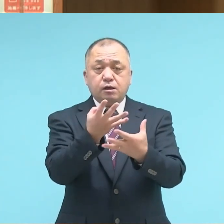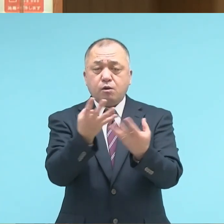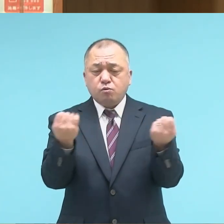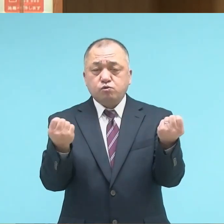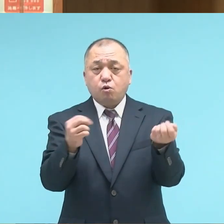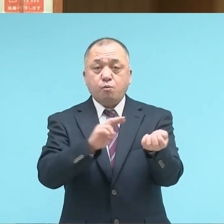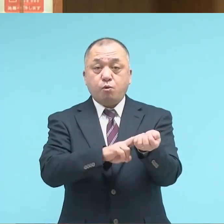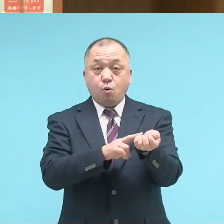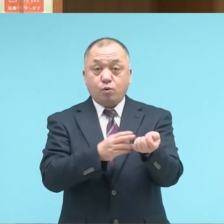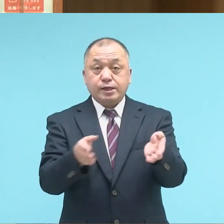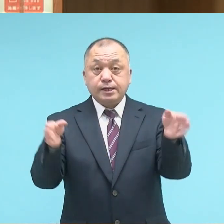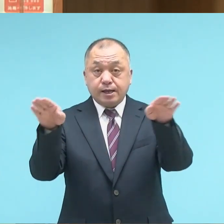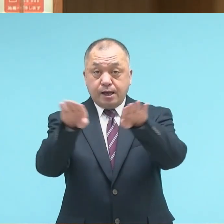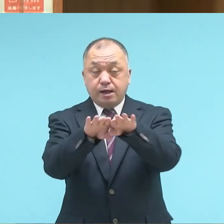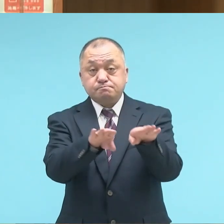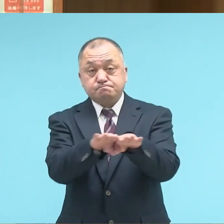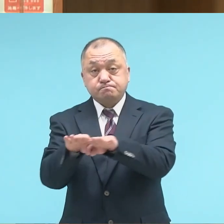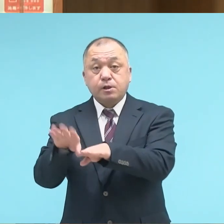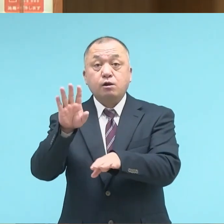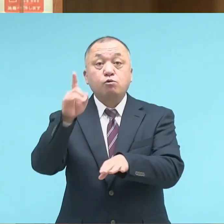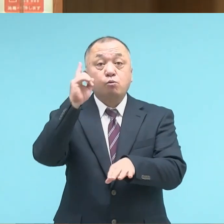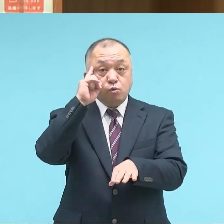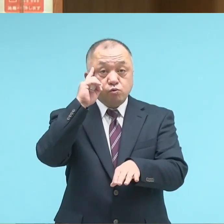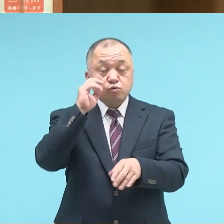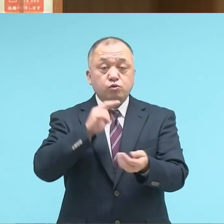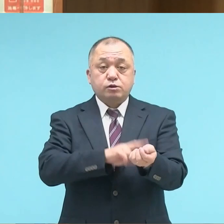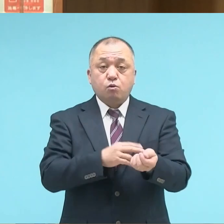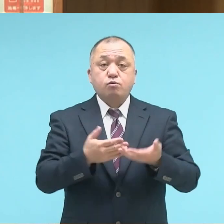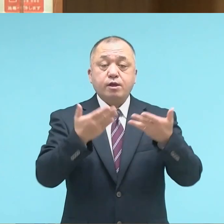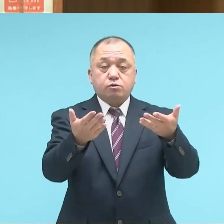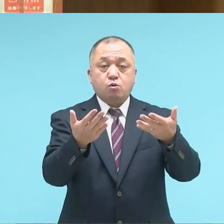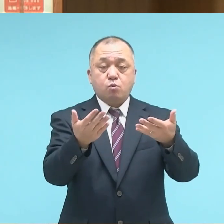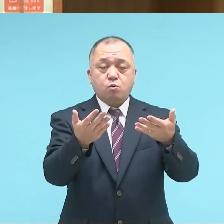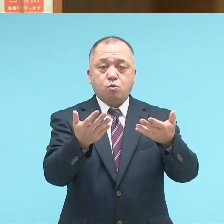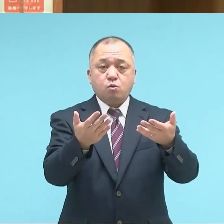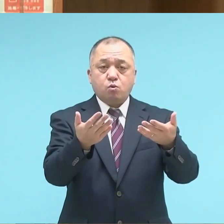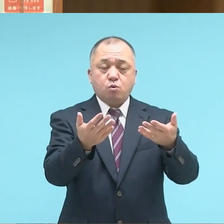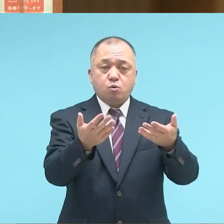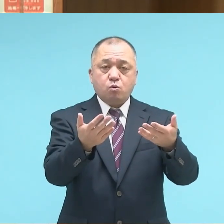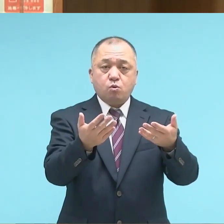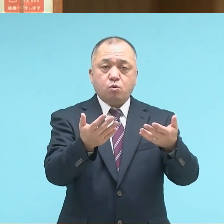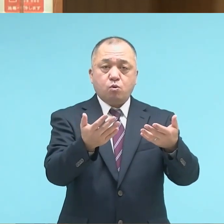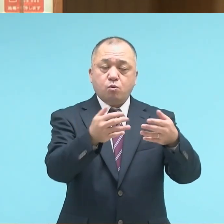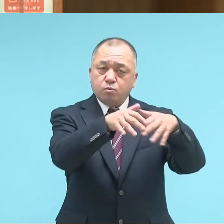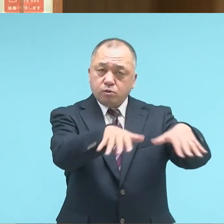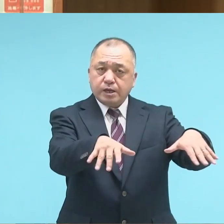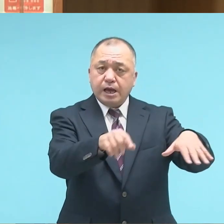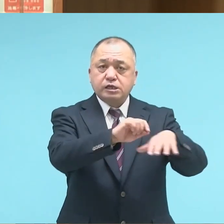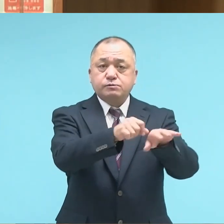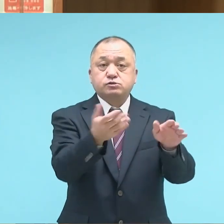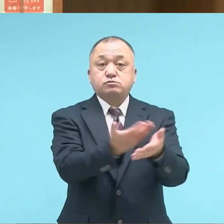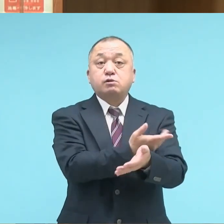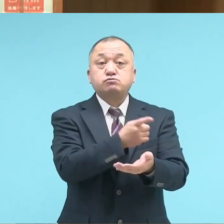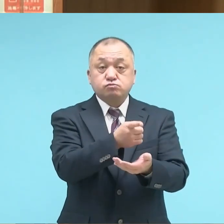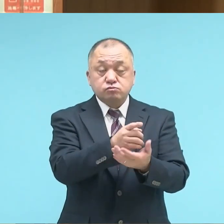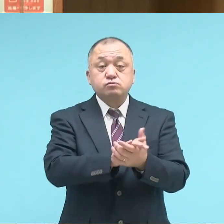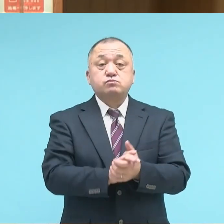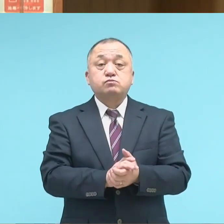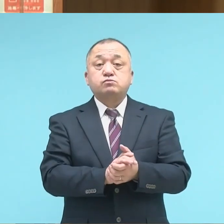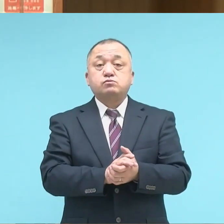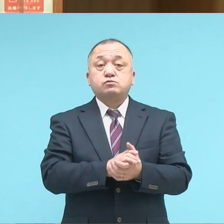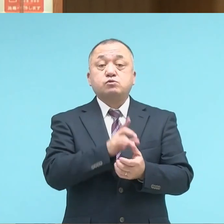して、医療提供体制がちょっと厳しくなると思うんですが、この状況に